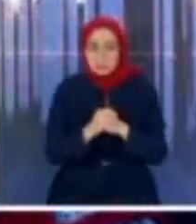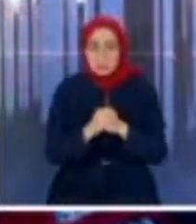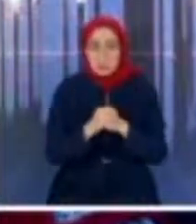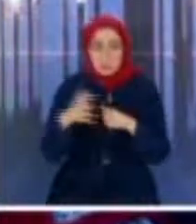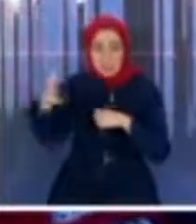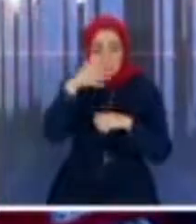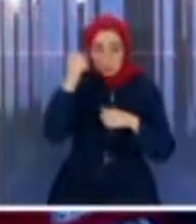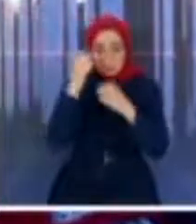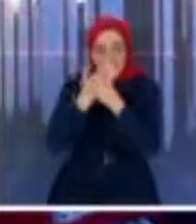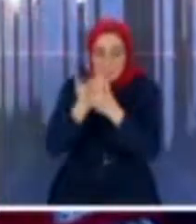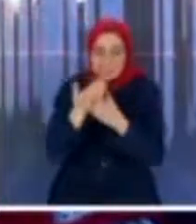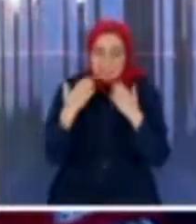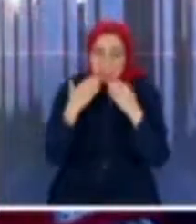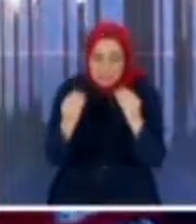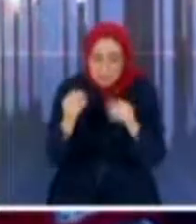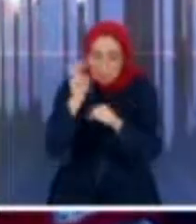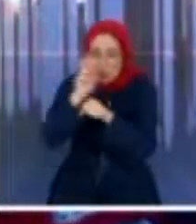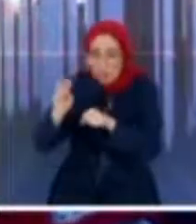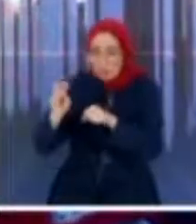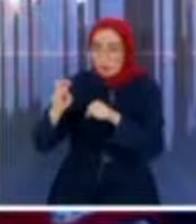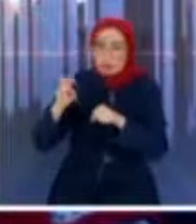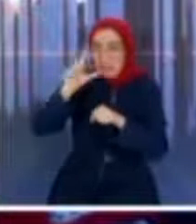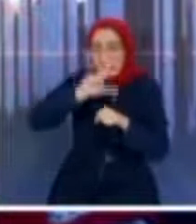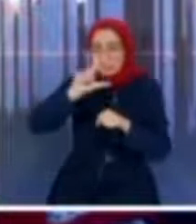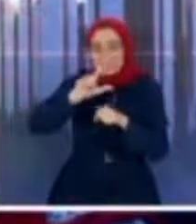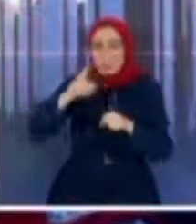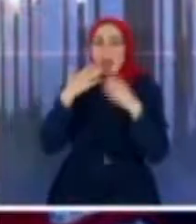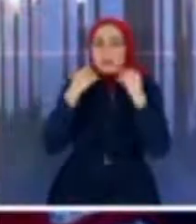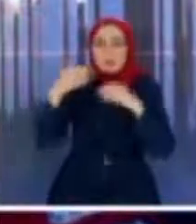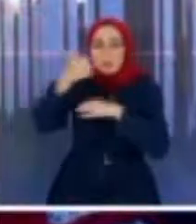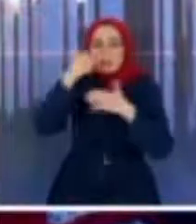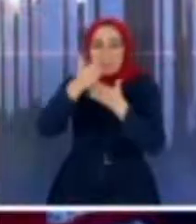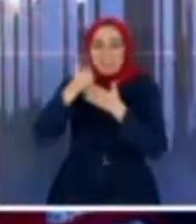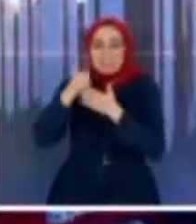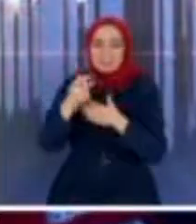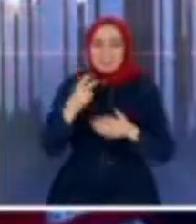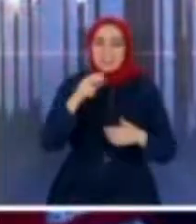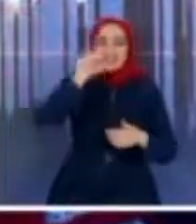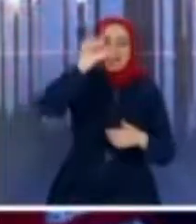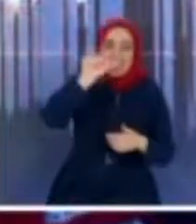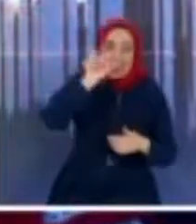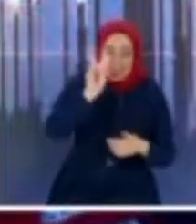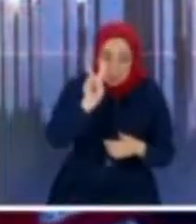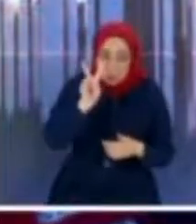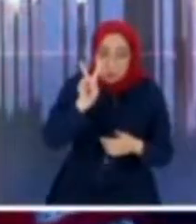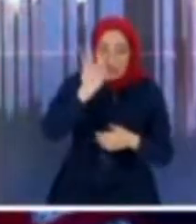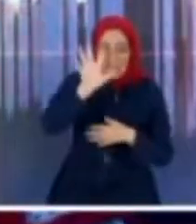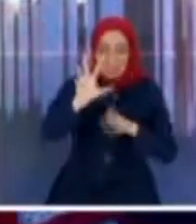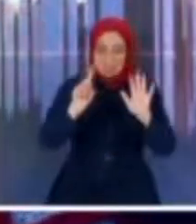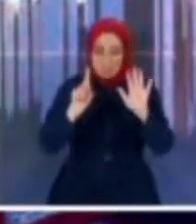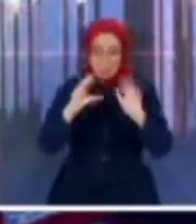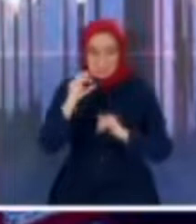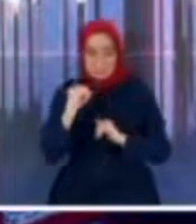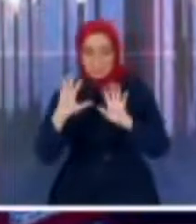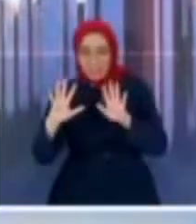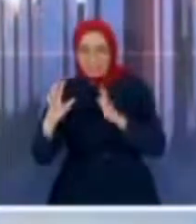نتاع المدارس اللي مشينا لهم والليسي وكل شيء. شكرا لك. صوتوا لنا ابعث ادو على